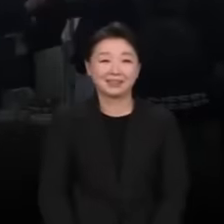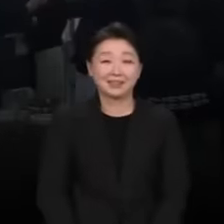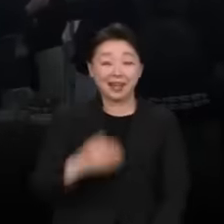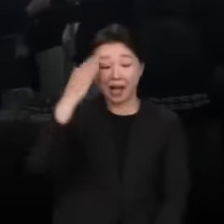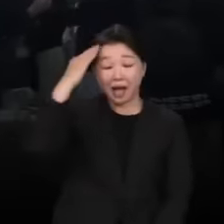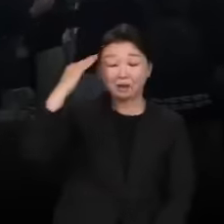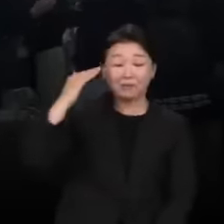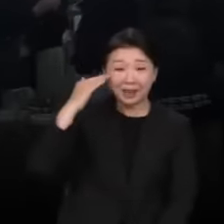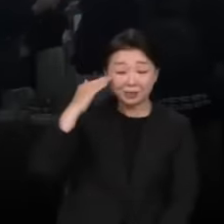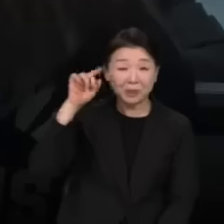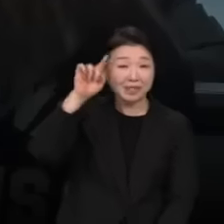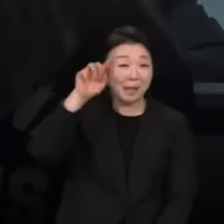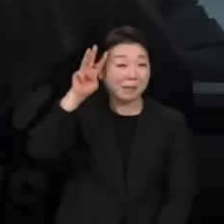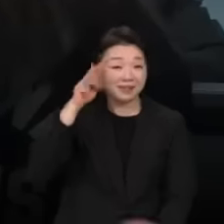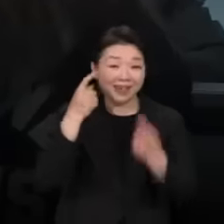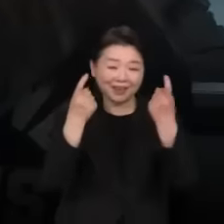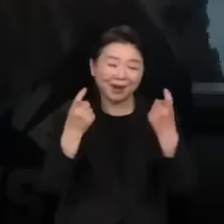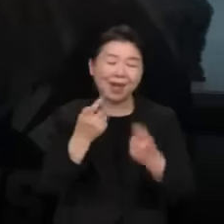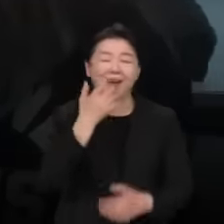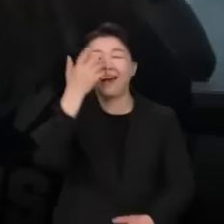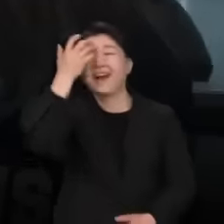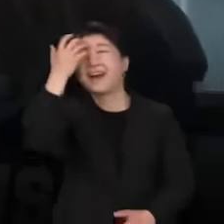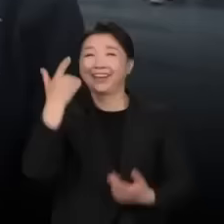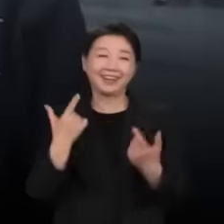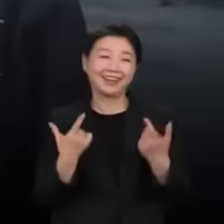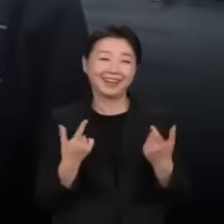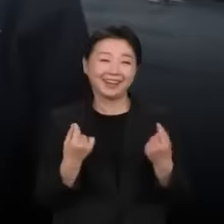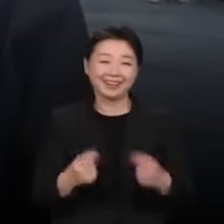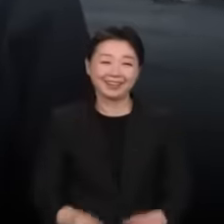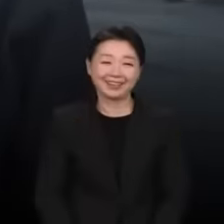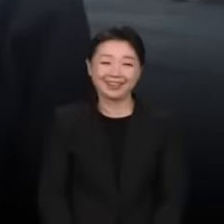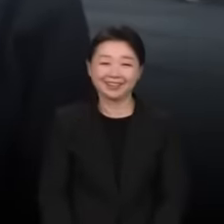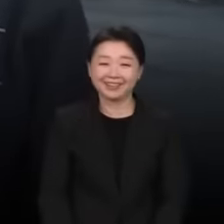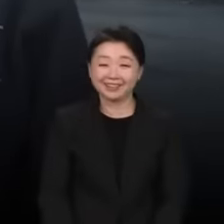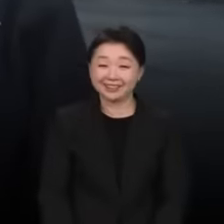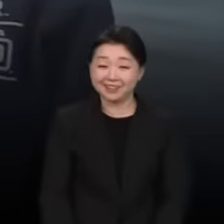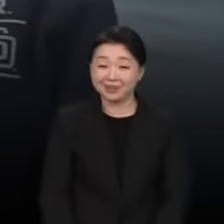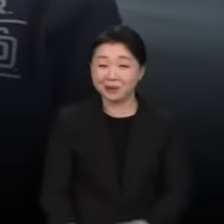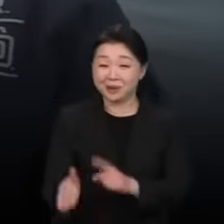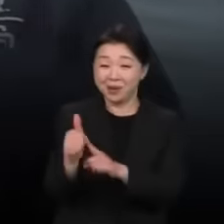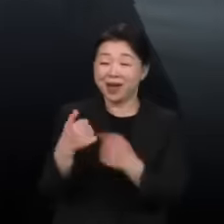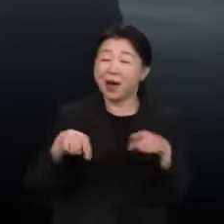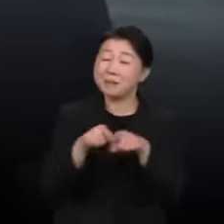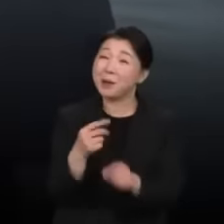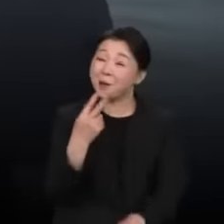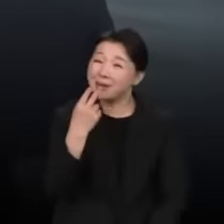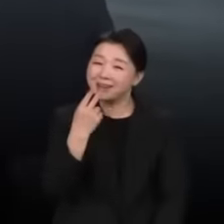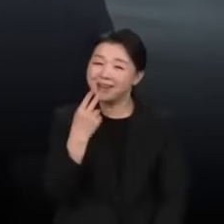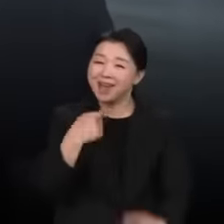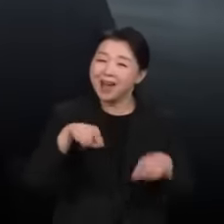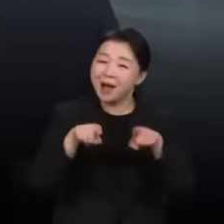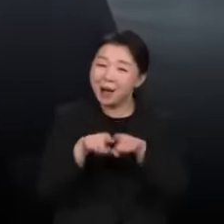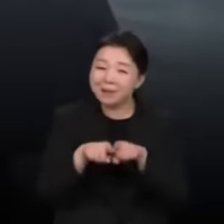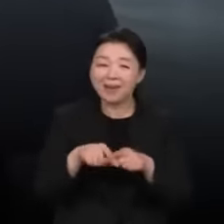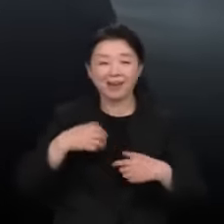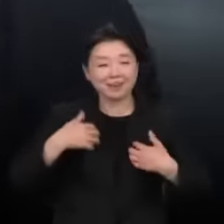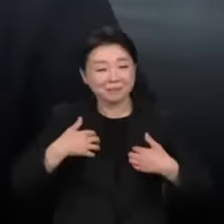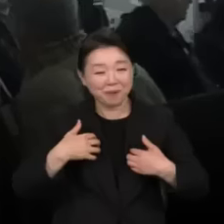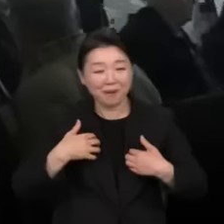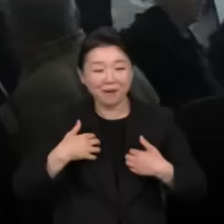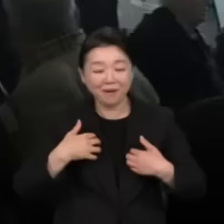한국에서 보낼 3박 4일의 여행이 꿈만 같습니다. 同じ 空気する の嬉しいです. 뭐 일생에 한번 할까 말까